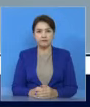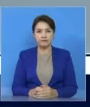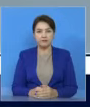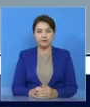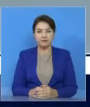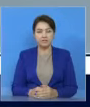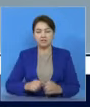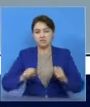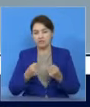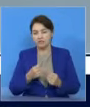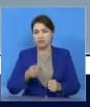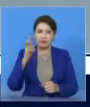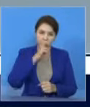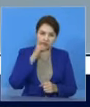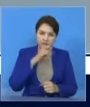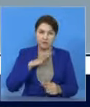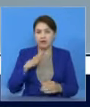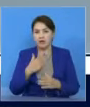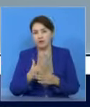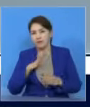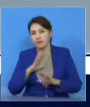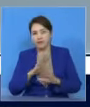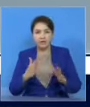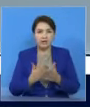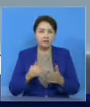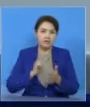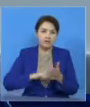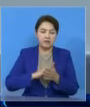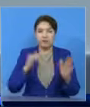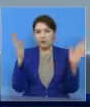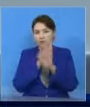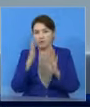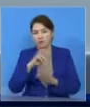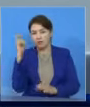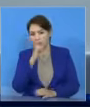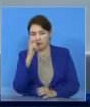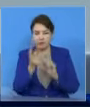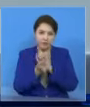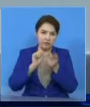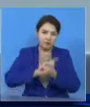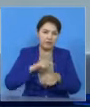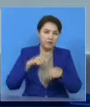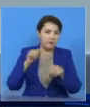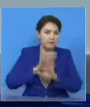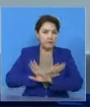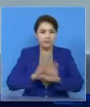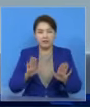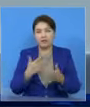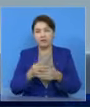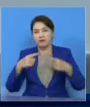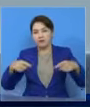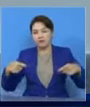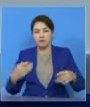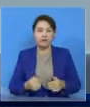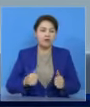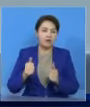Ыстан улануда арнайы құрылғының көмегінсіз алдын ала болжай алмайсыз. Себебі ауаның түсі иісінің өзгергені байқалмайды. Осы себепті түрлі жайттардың